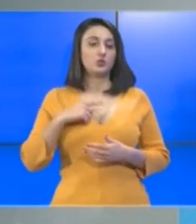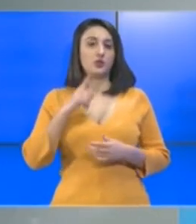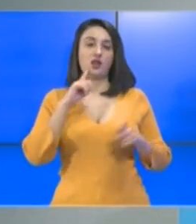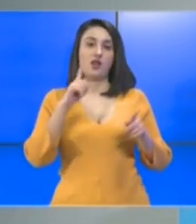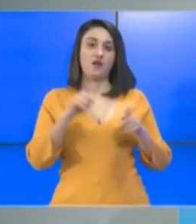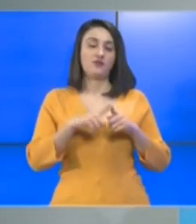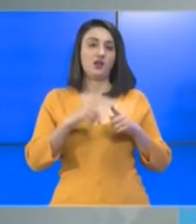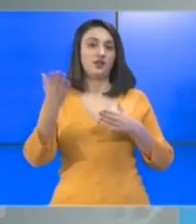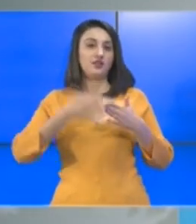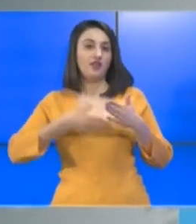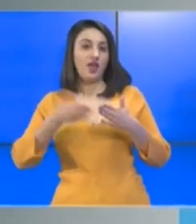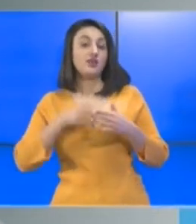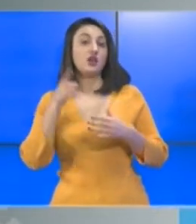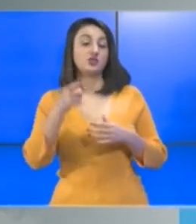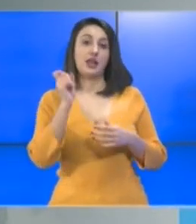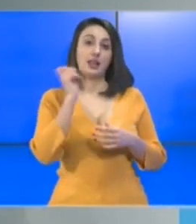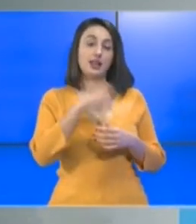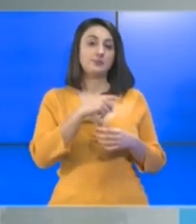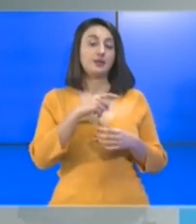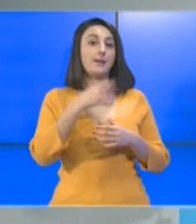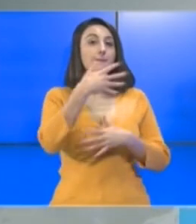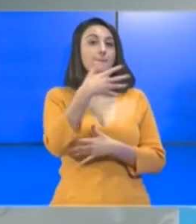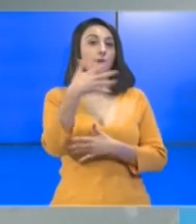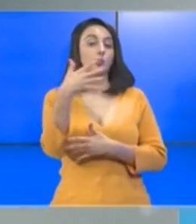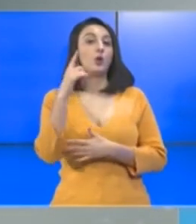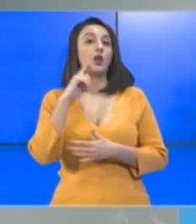în continuare. Lipsa acestor perdele forestiere